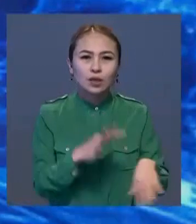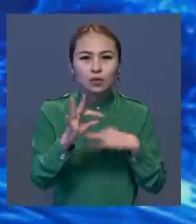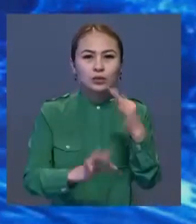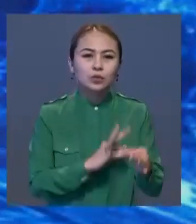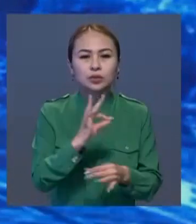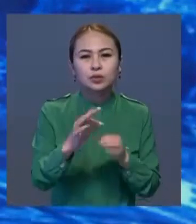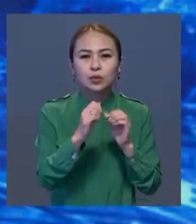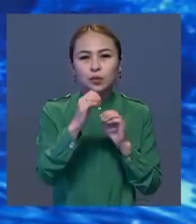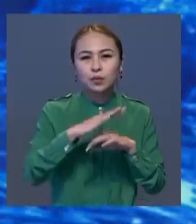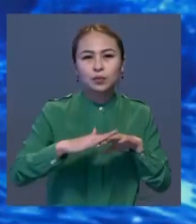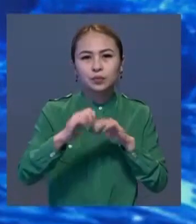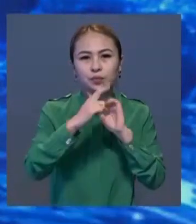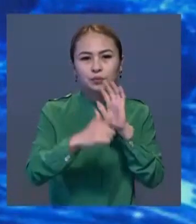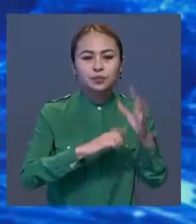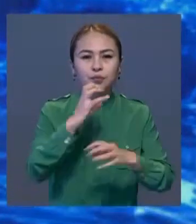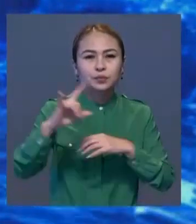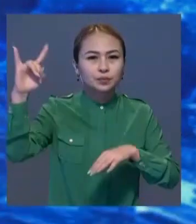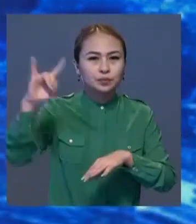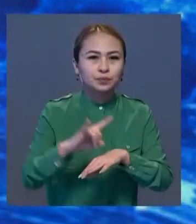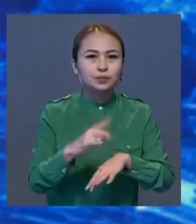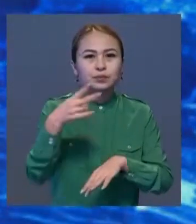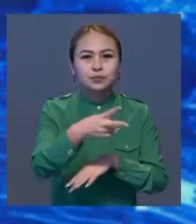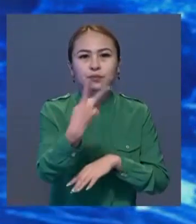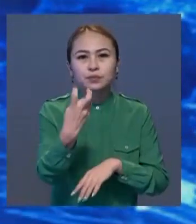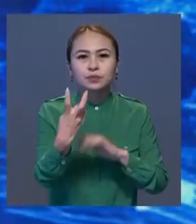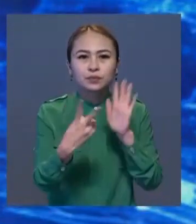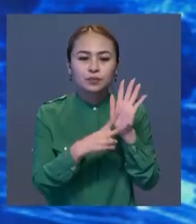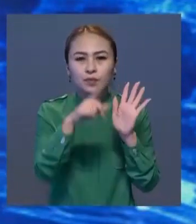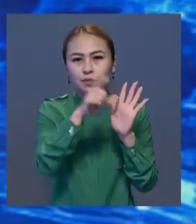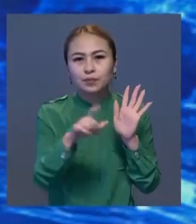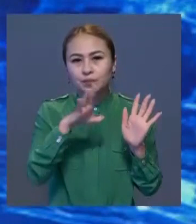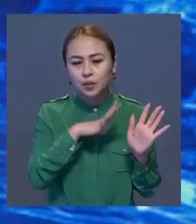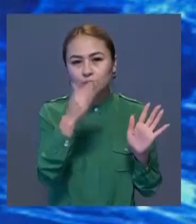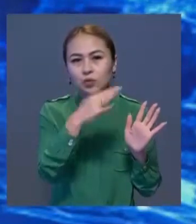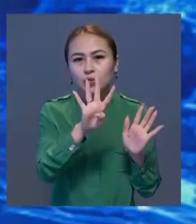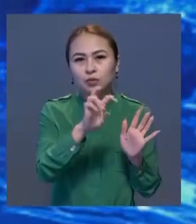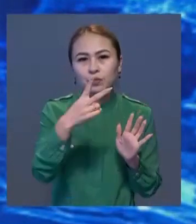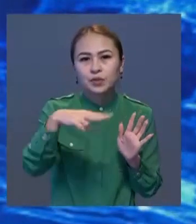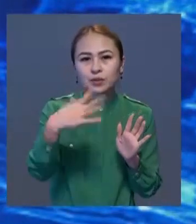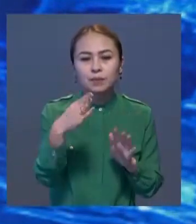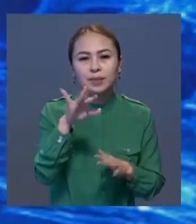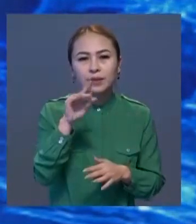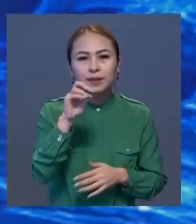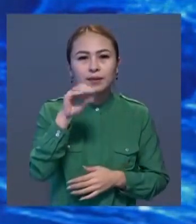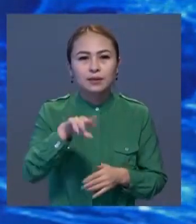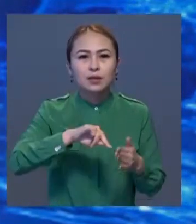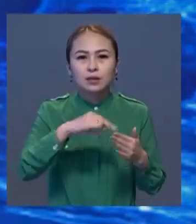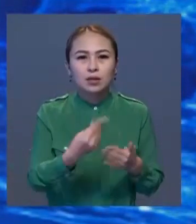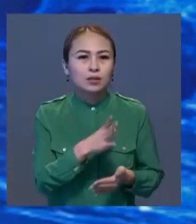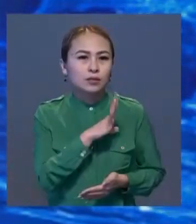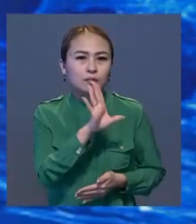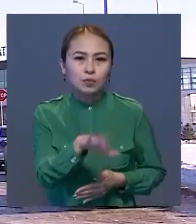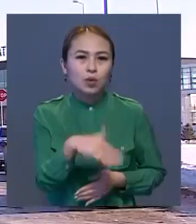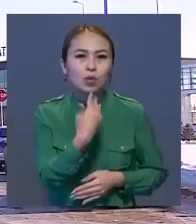Өткен тәулікте елге 17 халықаралық рейспен 2207 жолаушы келді. Соның 425-інде